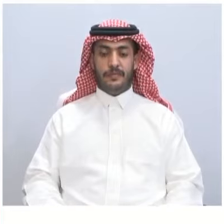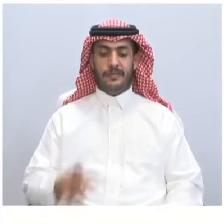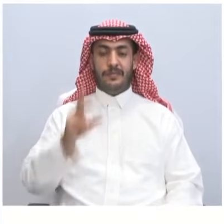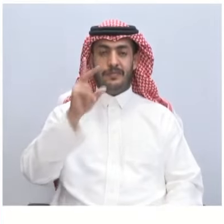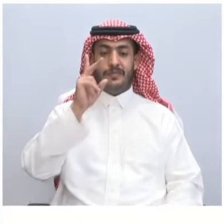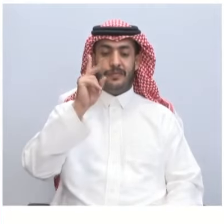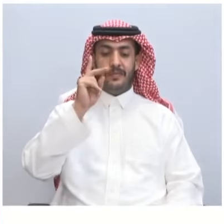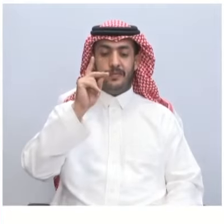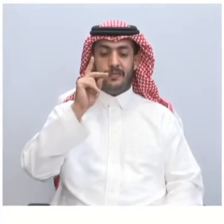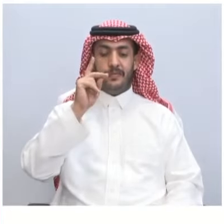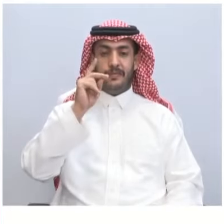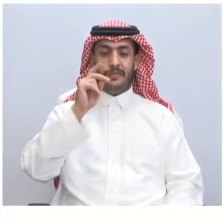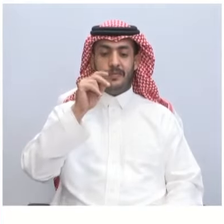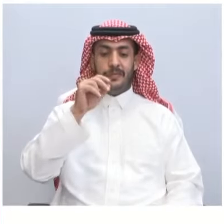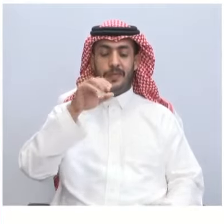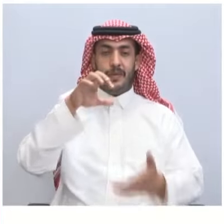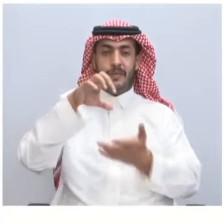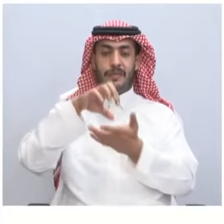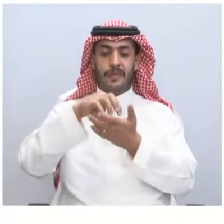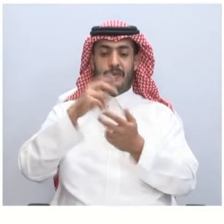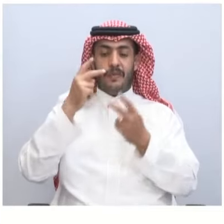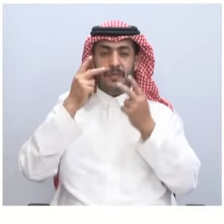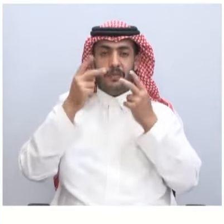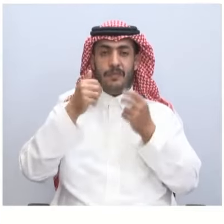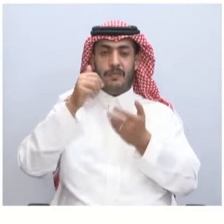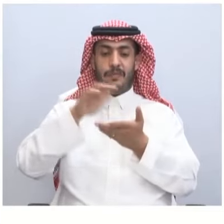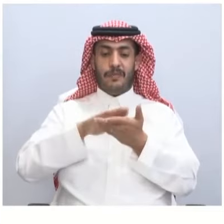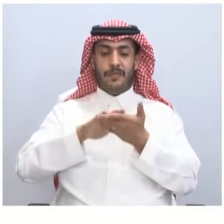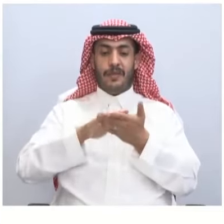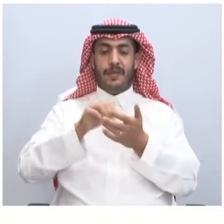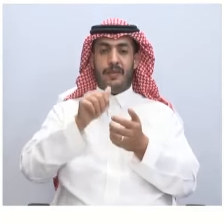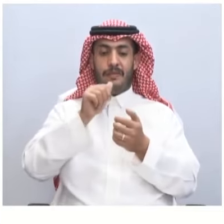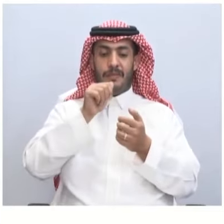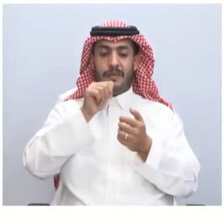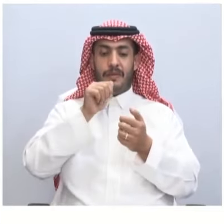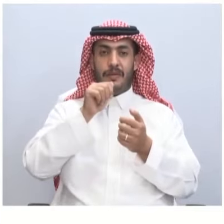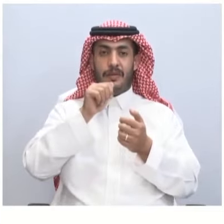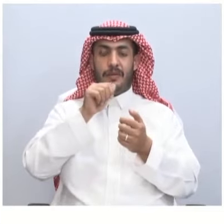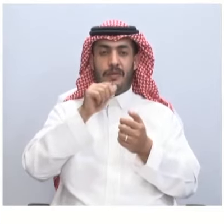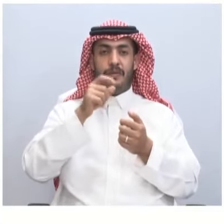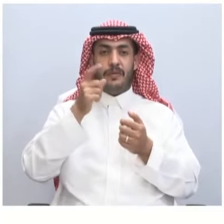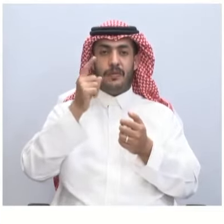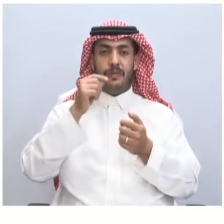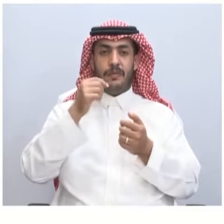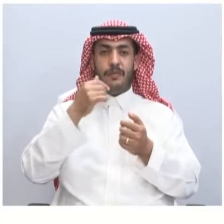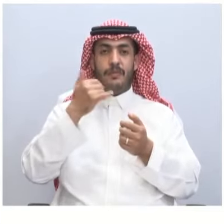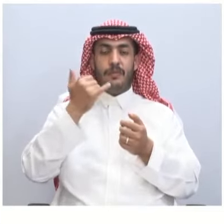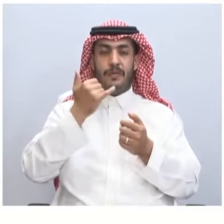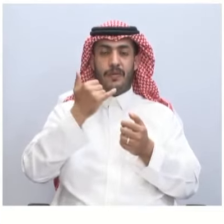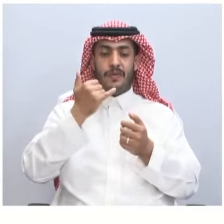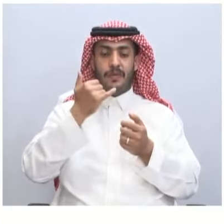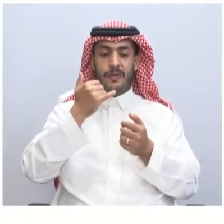ثلاثه مميزات الموقع يشر على مسطحات مائيه مهمه